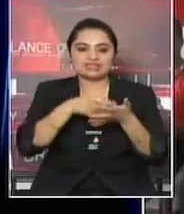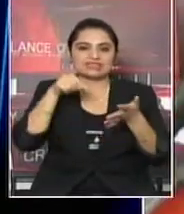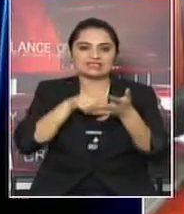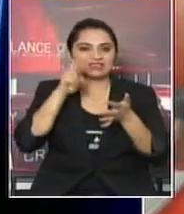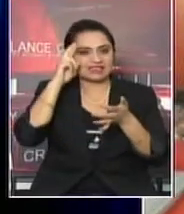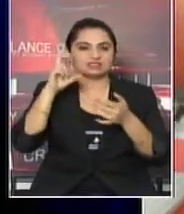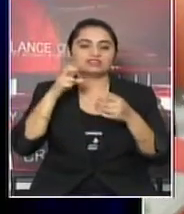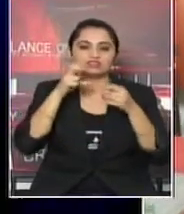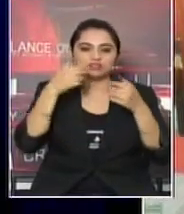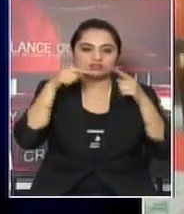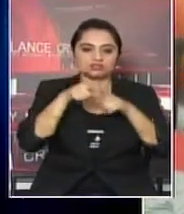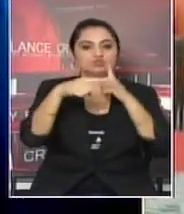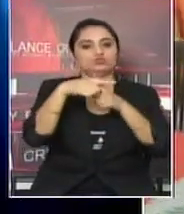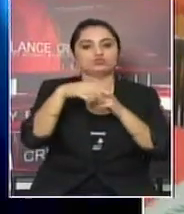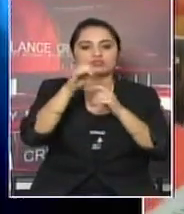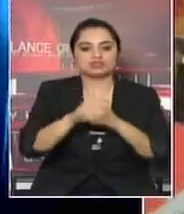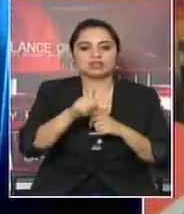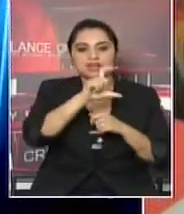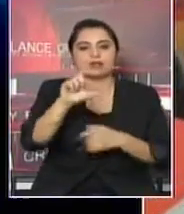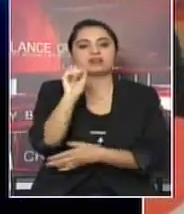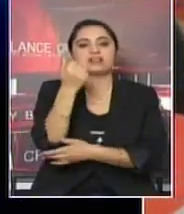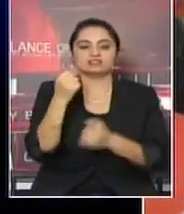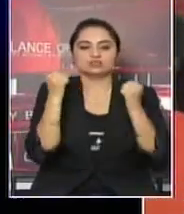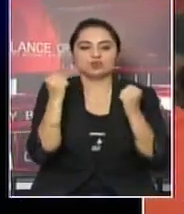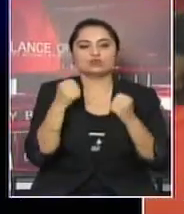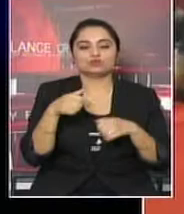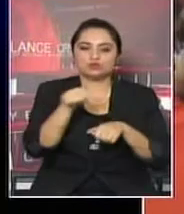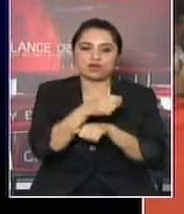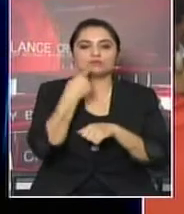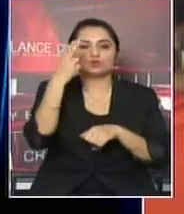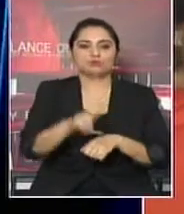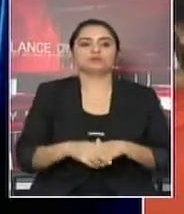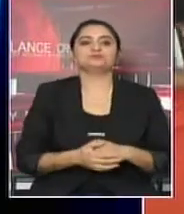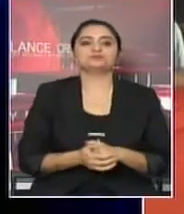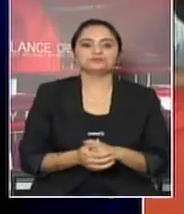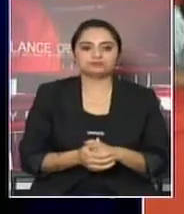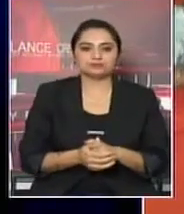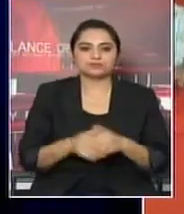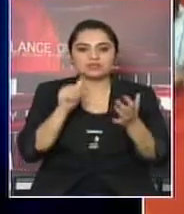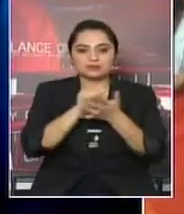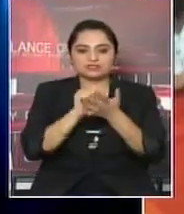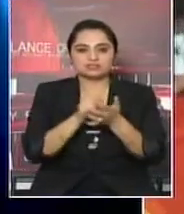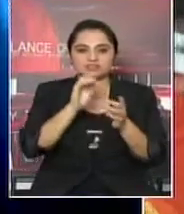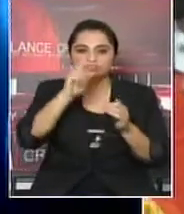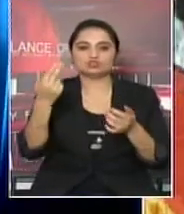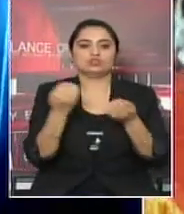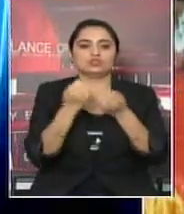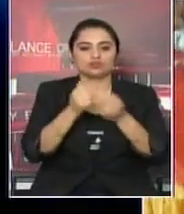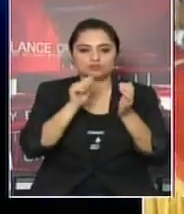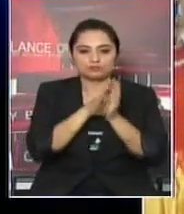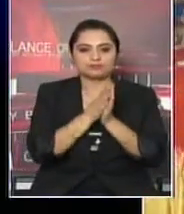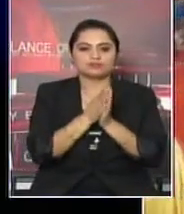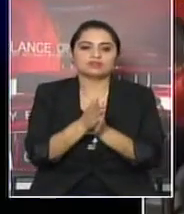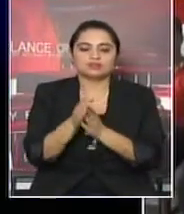राजनैतिक दलसँग जोड्न सके नेपालको राष्ट्रियता दह्रो हुने उहाँले बताउनुभयो। प्रेस सेन्टर सिन्धुलीले गरेको पत्रकार सम्मेलनमा